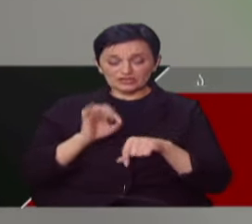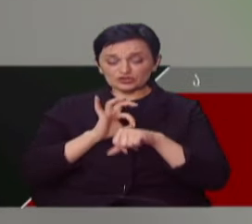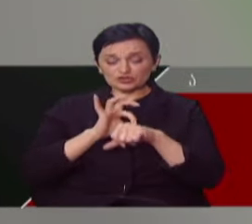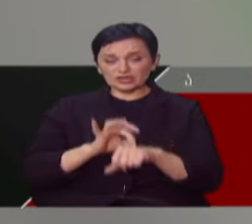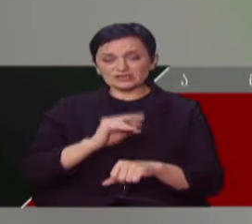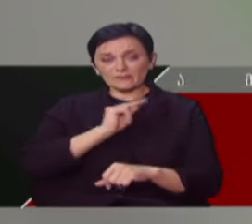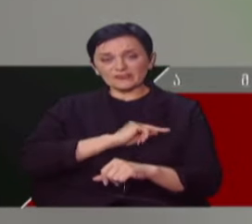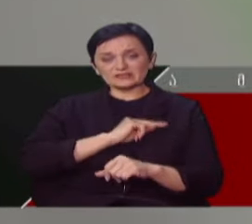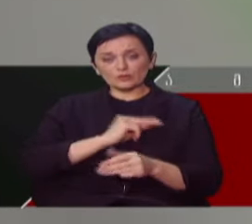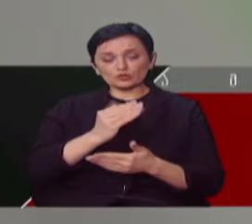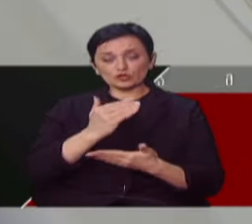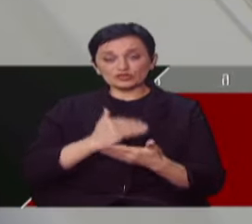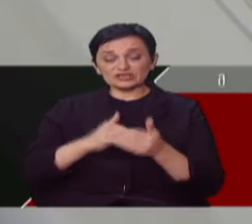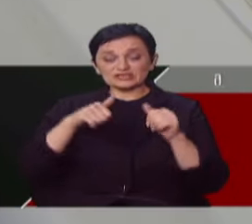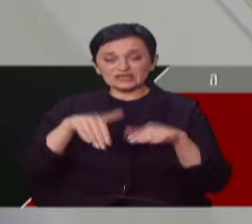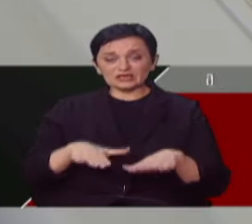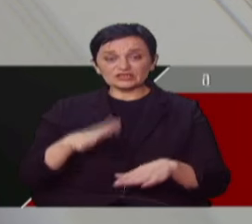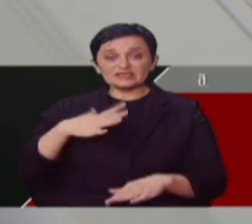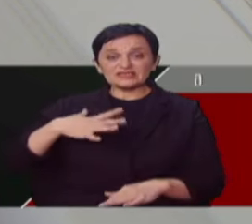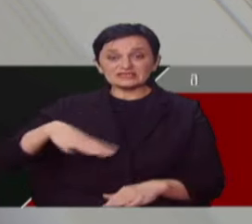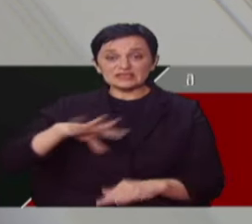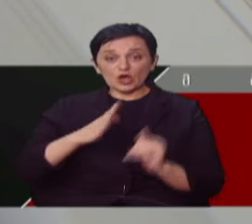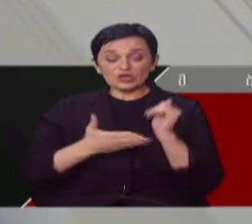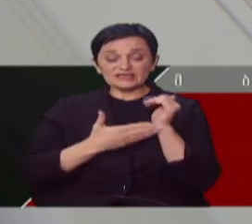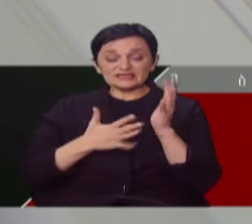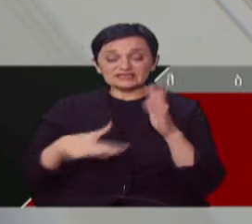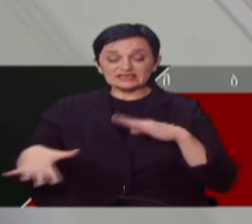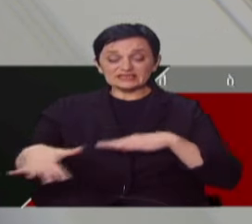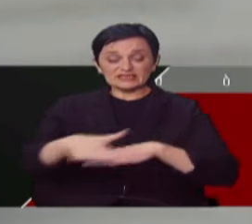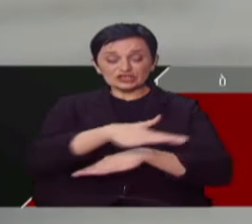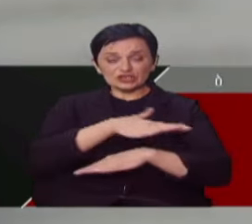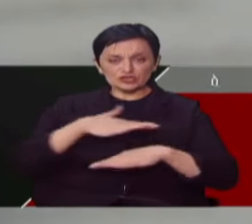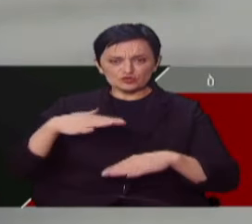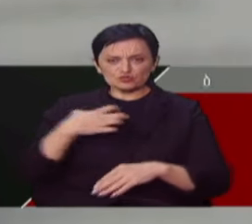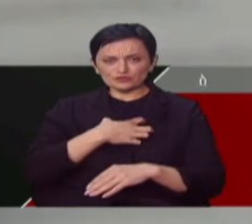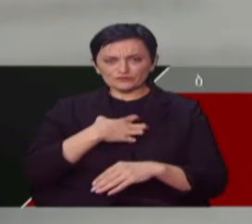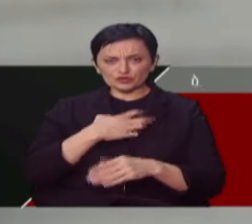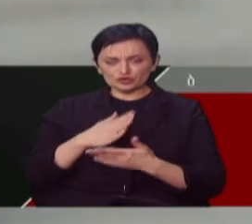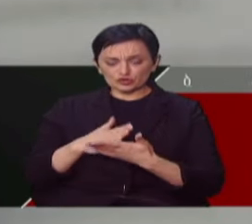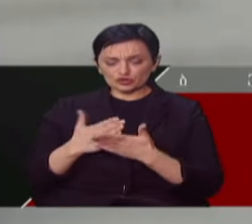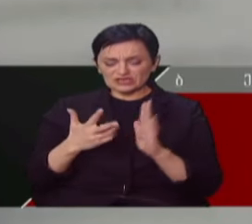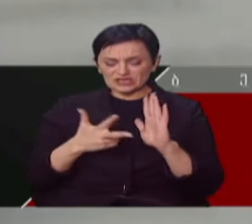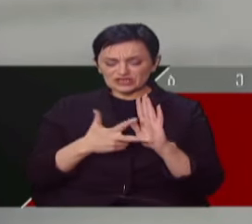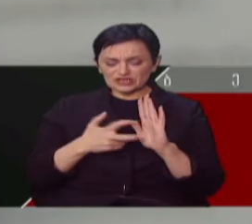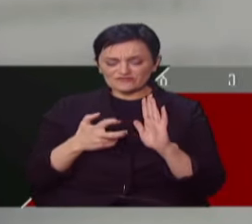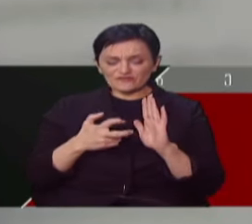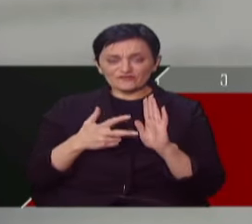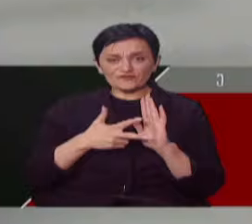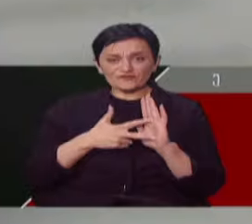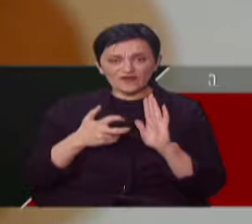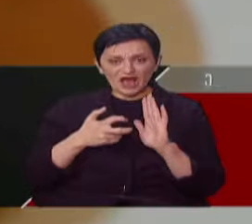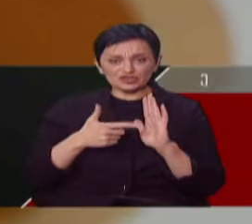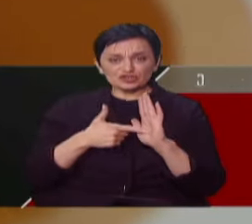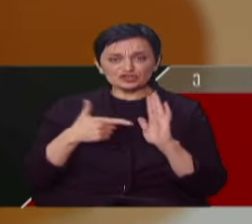ჩატარებული სამუშაოების შედეგად დადგინდა, რომ საქართველოს ტყით დაფარული ფართობების მნიშვნელოვანი ნაწილი 8-7000-ზე მეტი